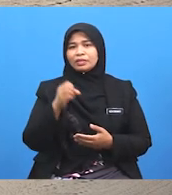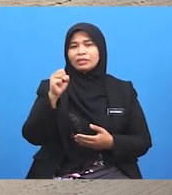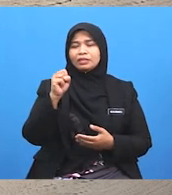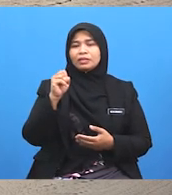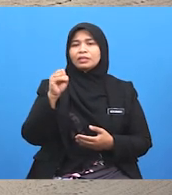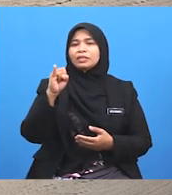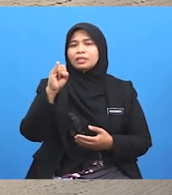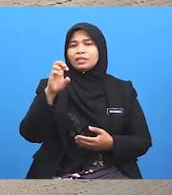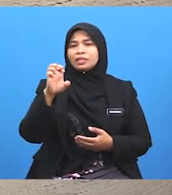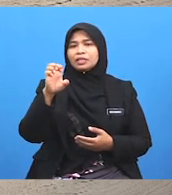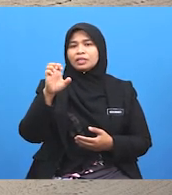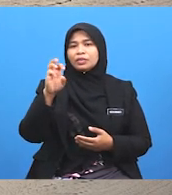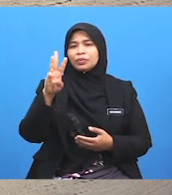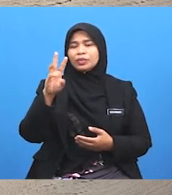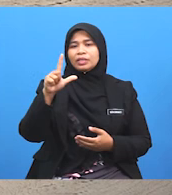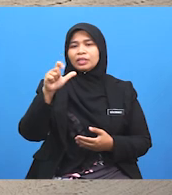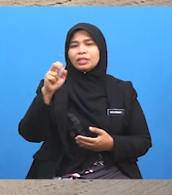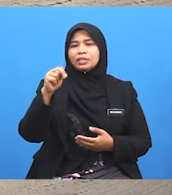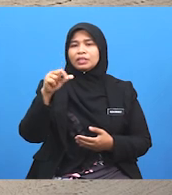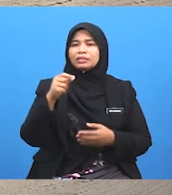Swiling sedang tidur.